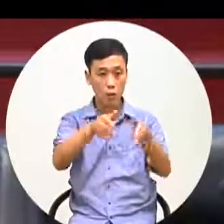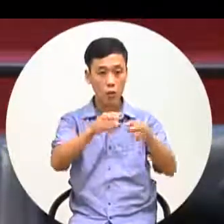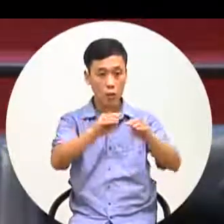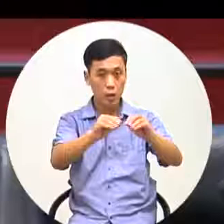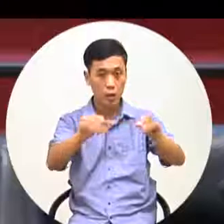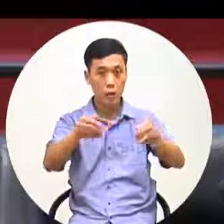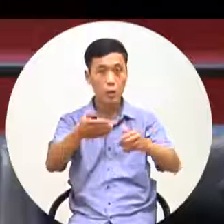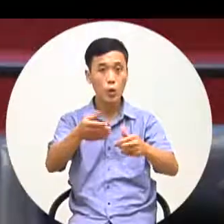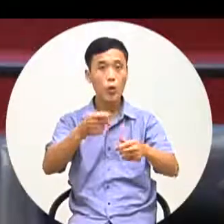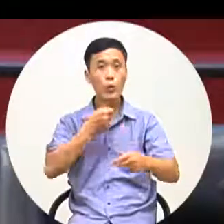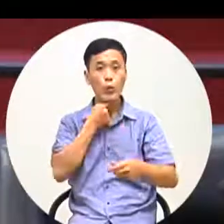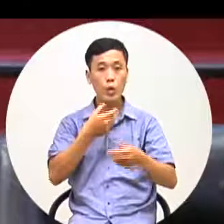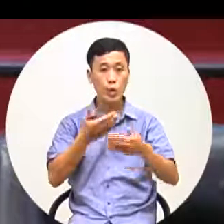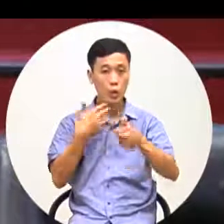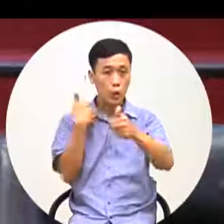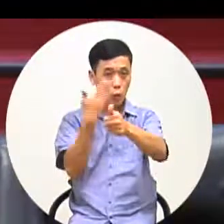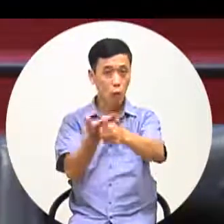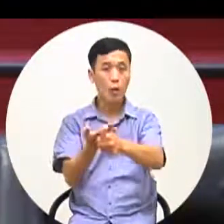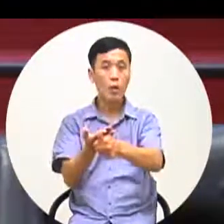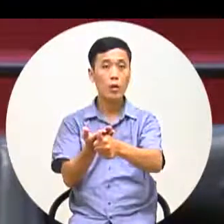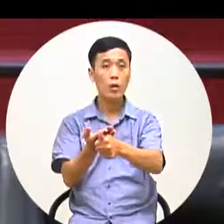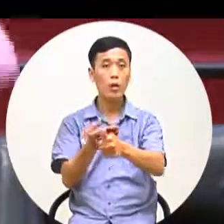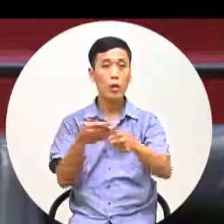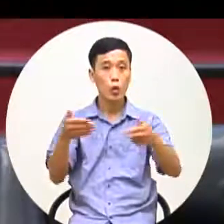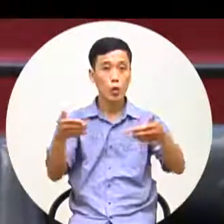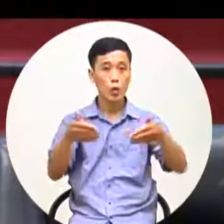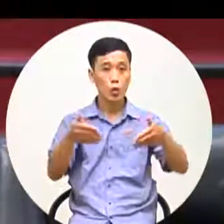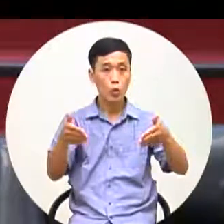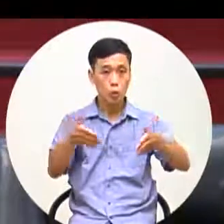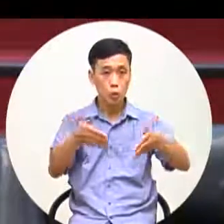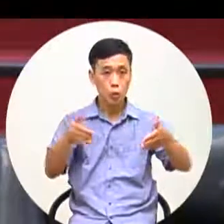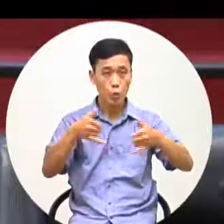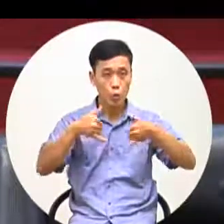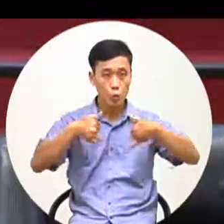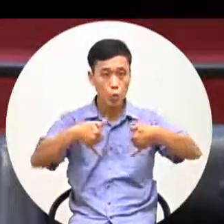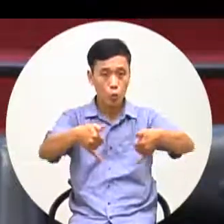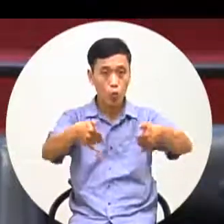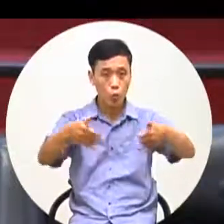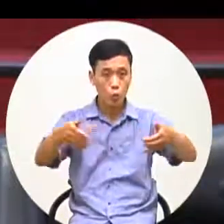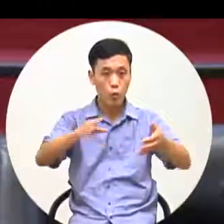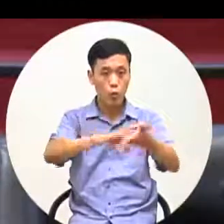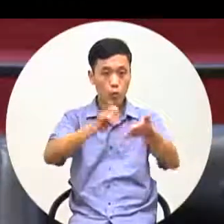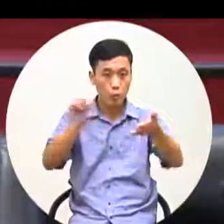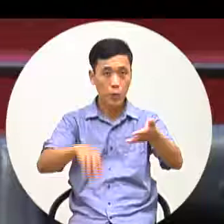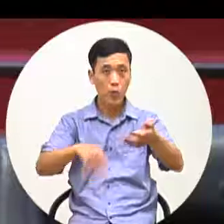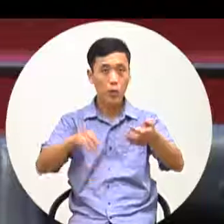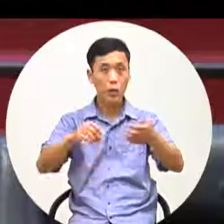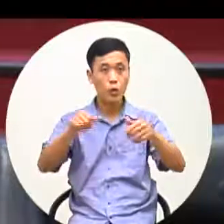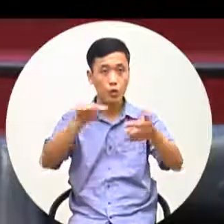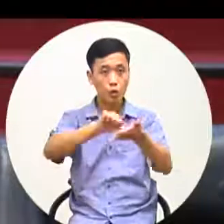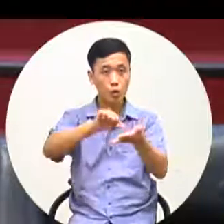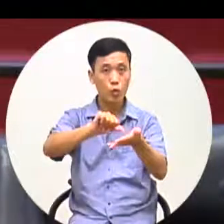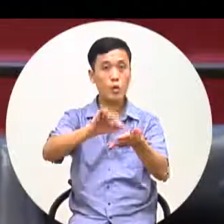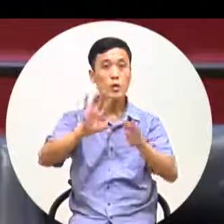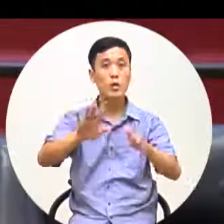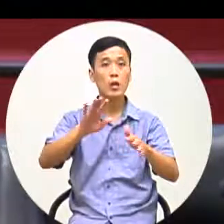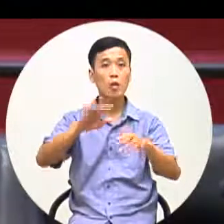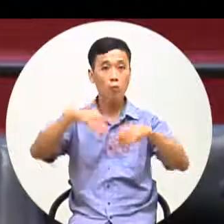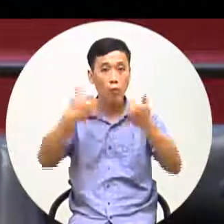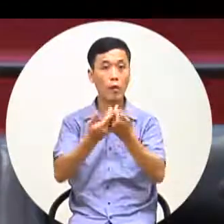铲掉，然后拿在那边种稻，啊，农民现在愿意还，但是呢，反而政府现在不愿意把道路弄回